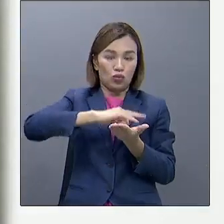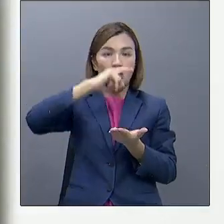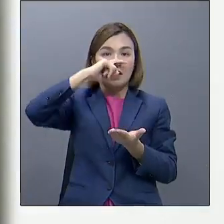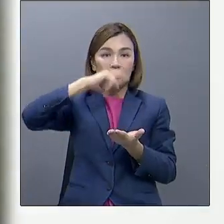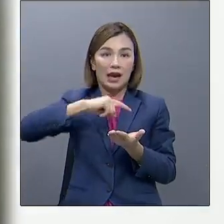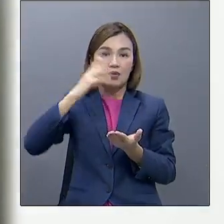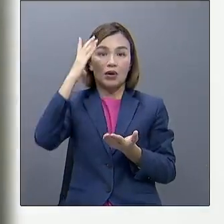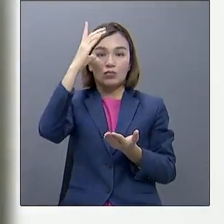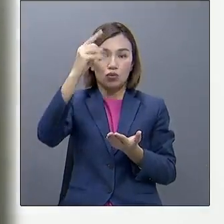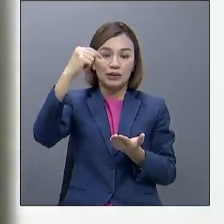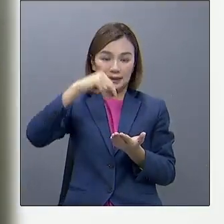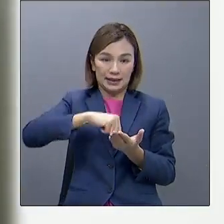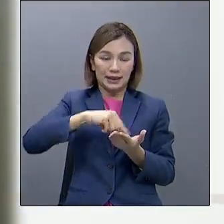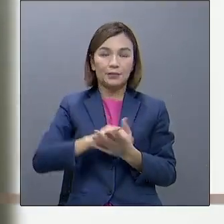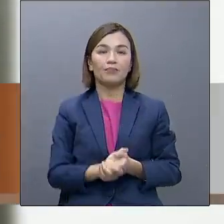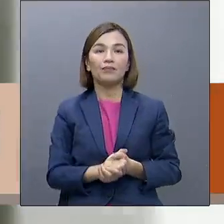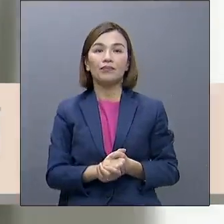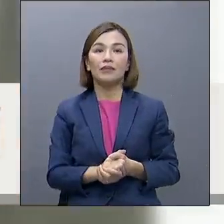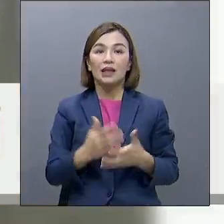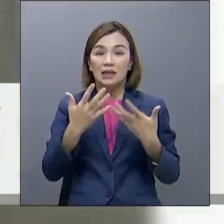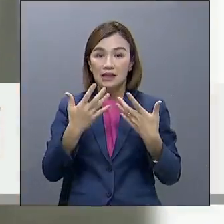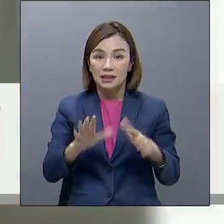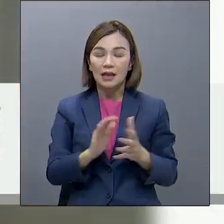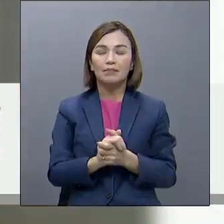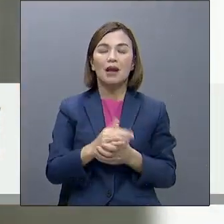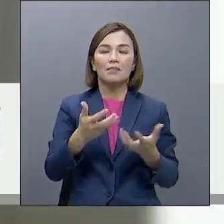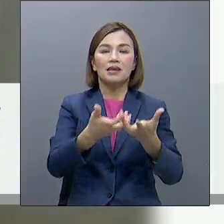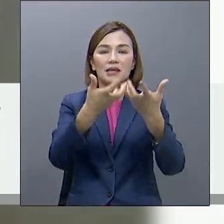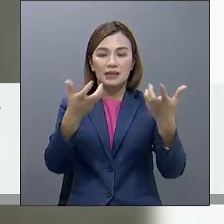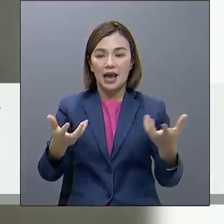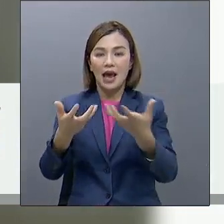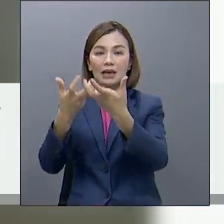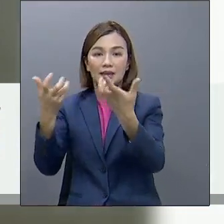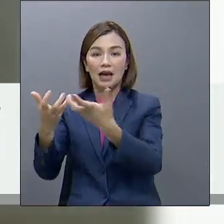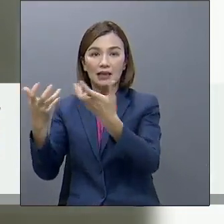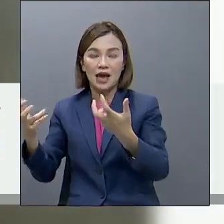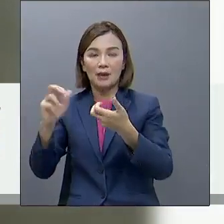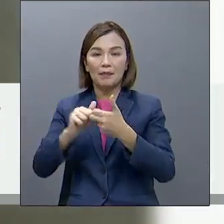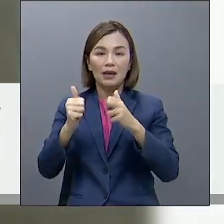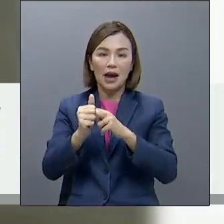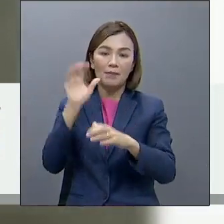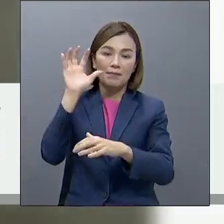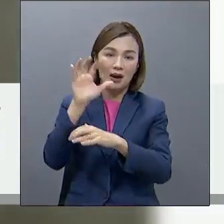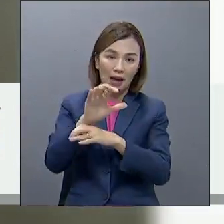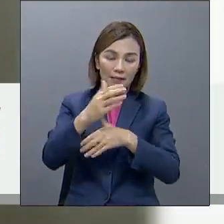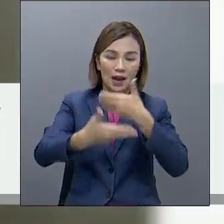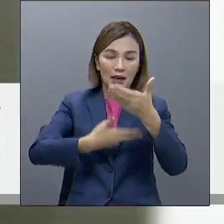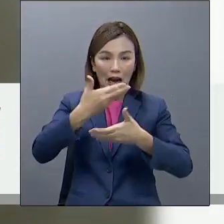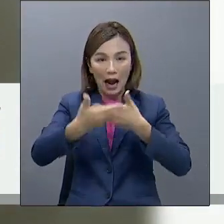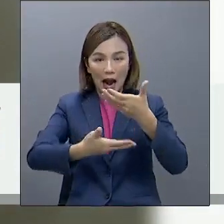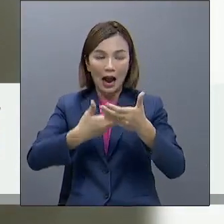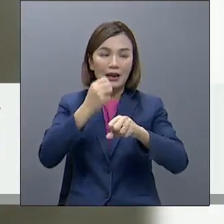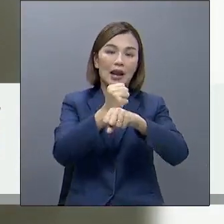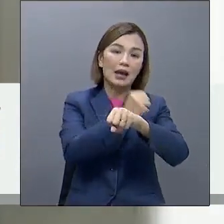วันพรุ่งนี้แล้วหลังจากนั้นจะเข้าสู่กระบวนการคัดแยกผู้เสียหายในคดีค้ามนุษย์ต่อไปคนไทยกลุ่มนี้ได้รับ